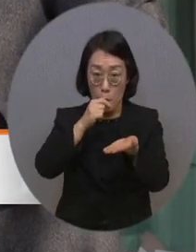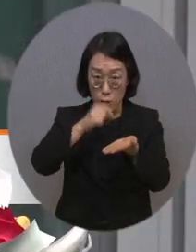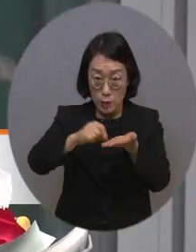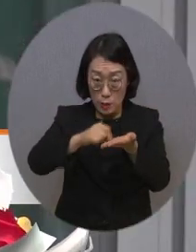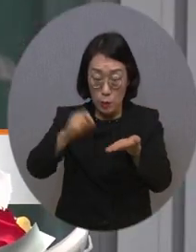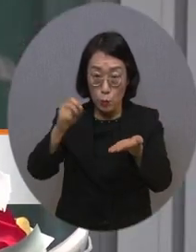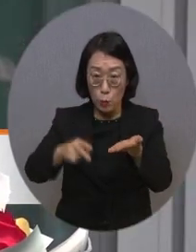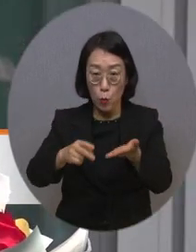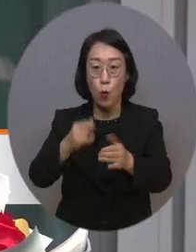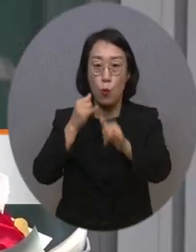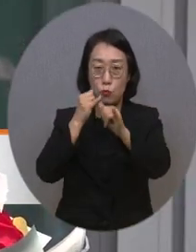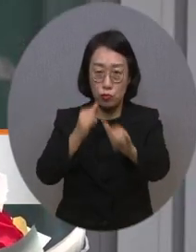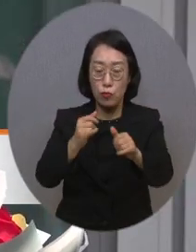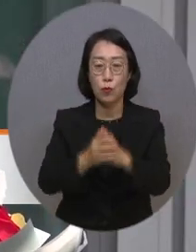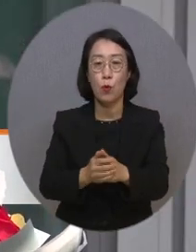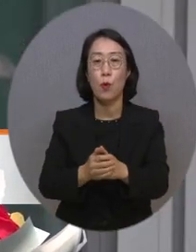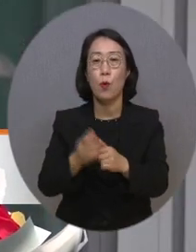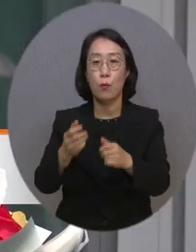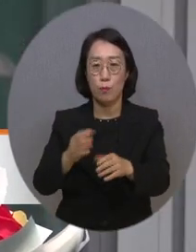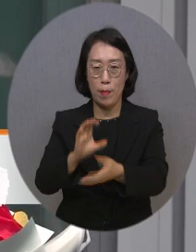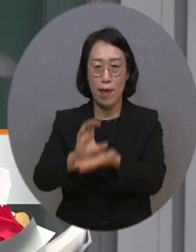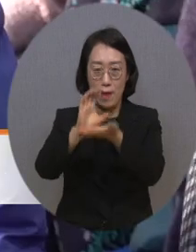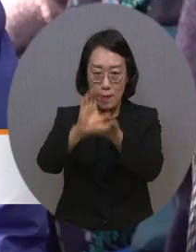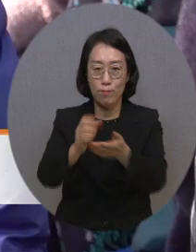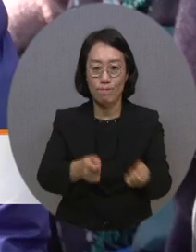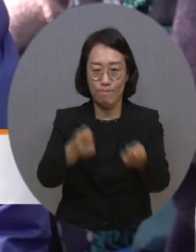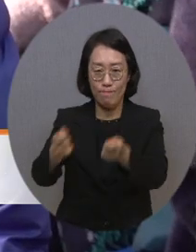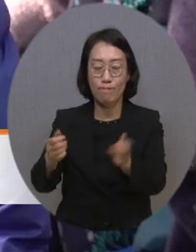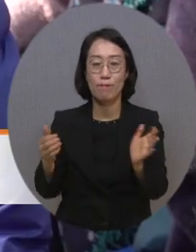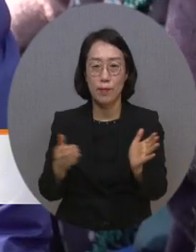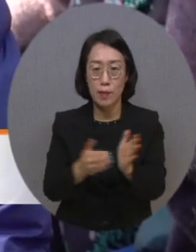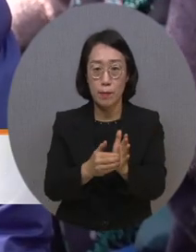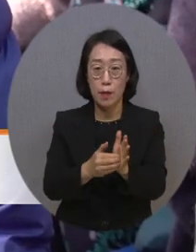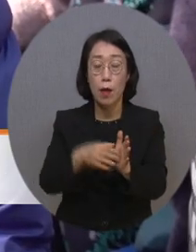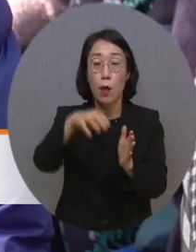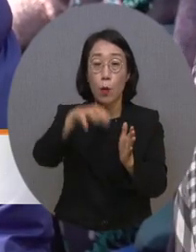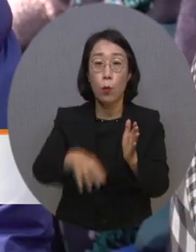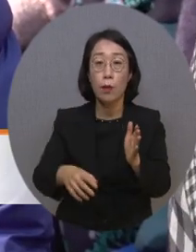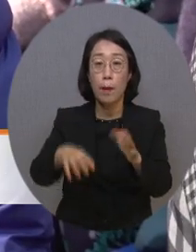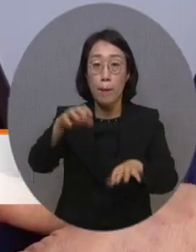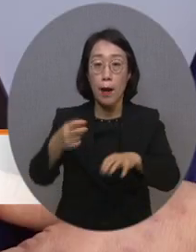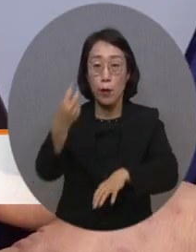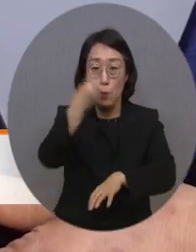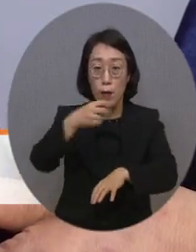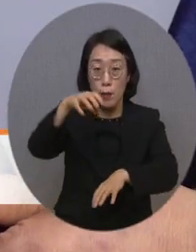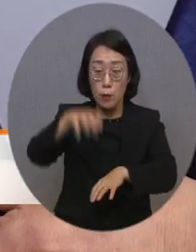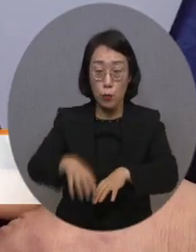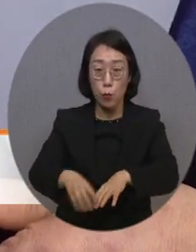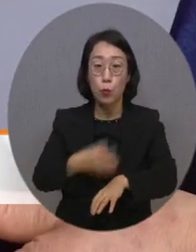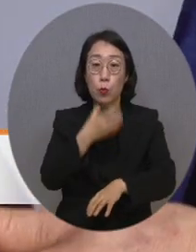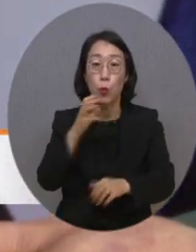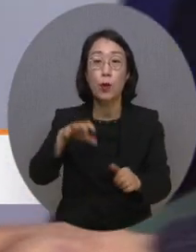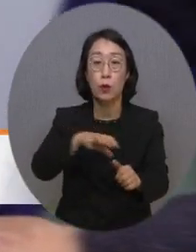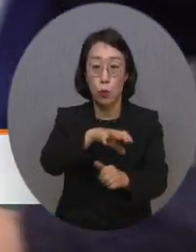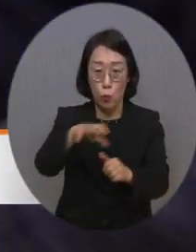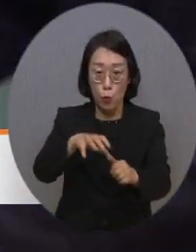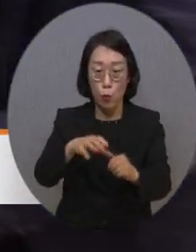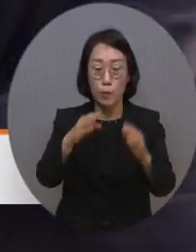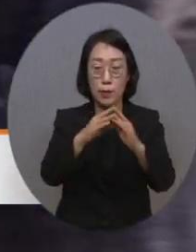전달, 우수 이용자 표창 등을 진행했습니다. 원인동 마을관리소는 어르신 돌봄 사업과 주거